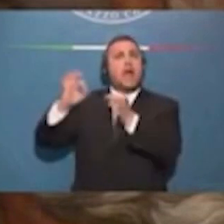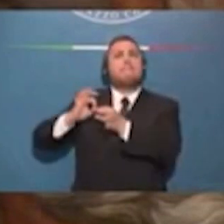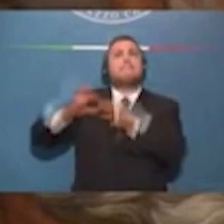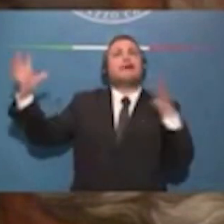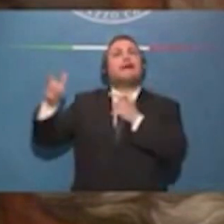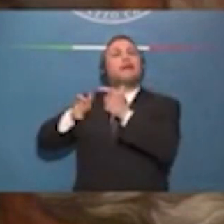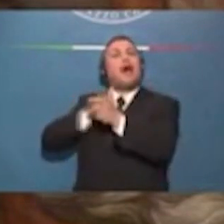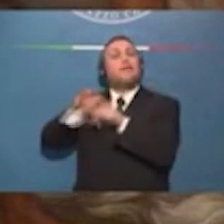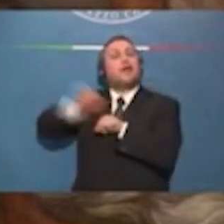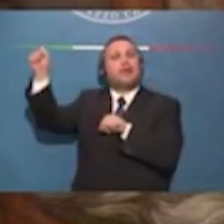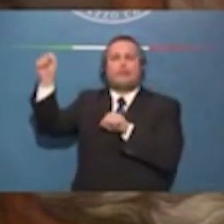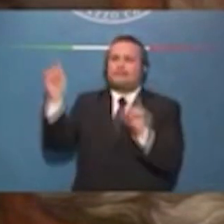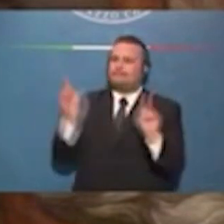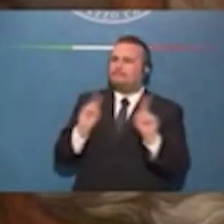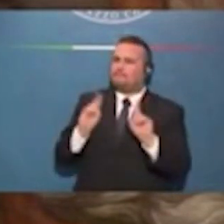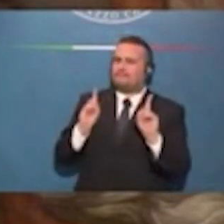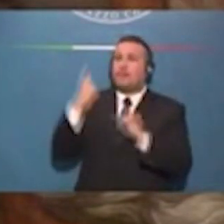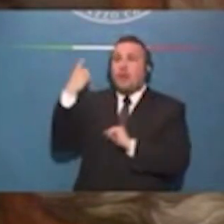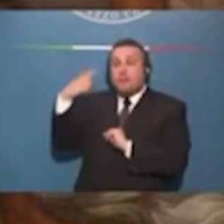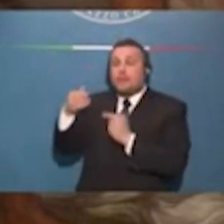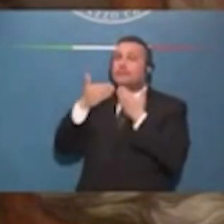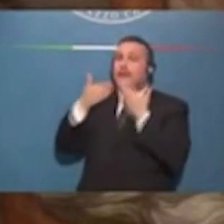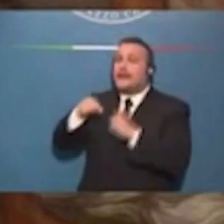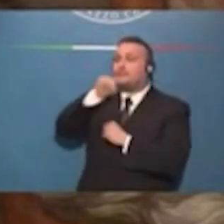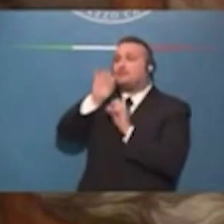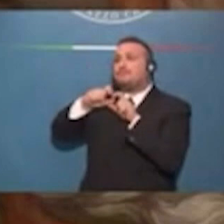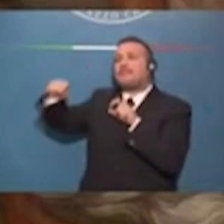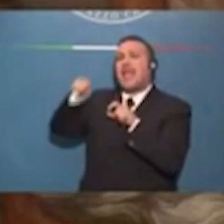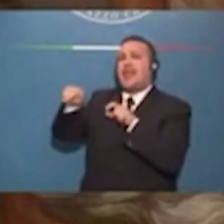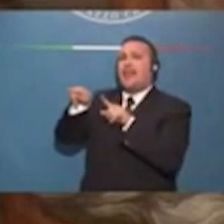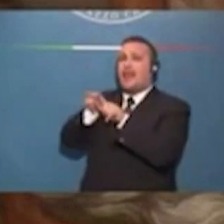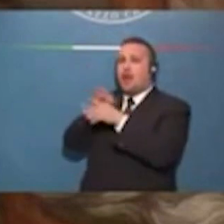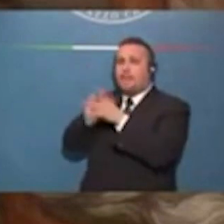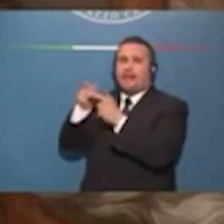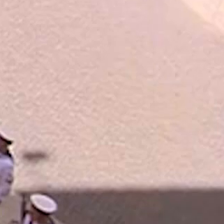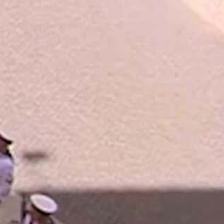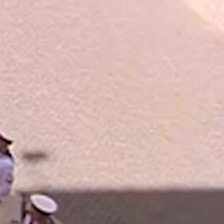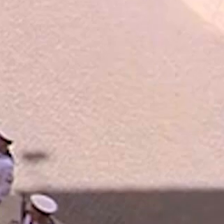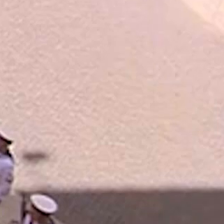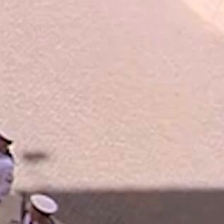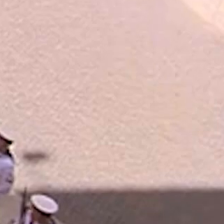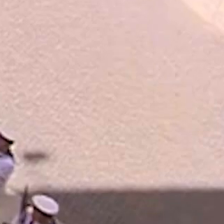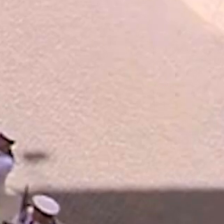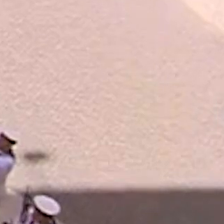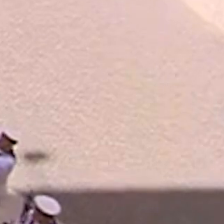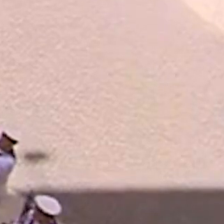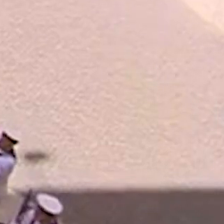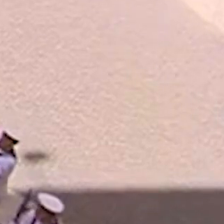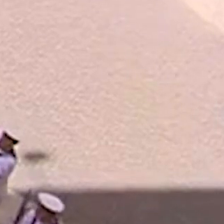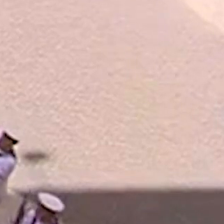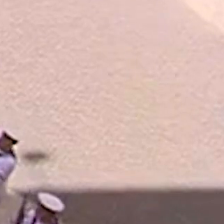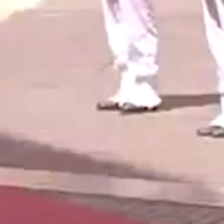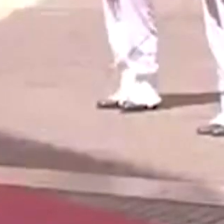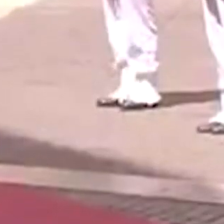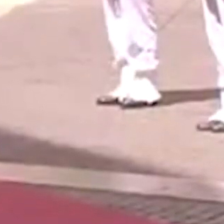diplomatici, perché è attraverso quei canali che, se ci si riuscirà, si arriverà alla pace. Getta acqua sul fuoco in